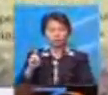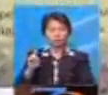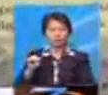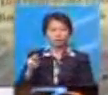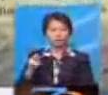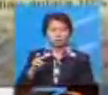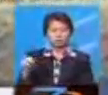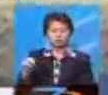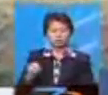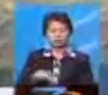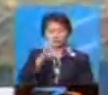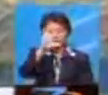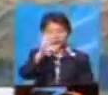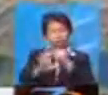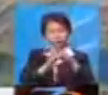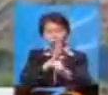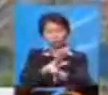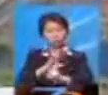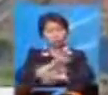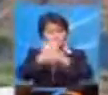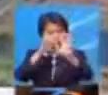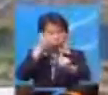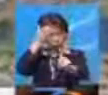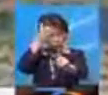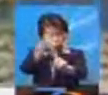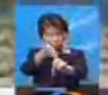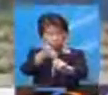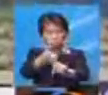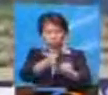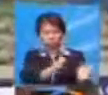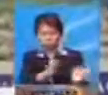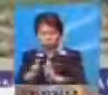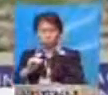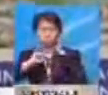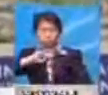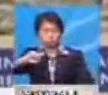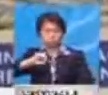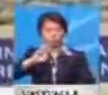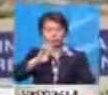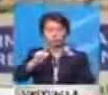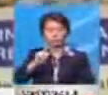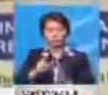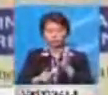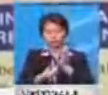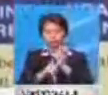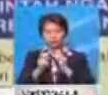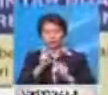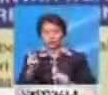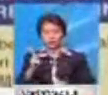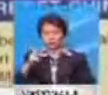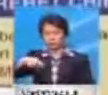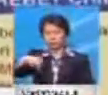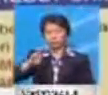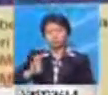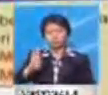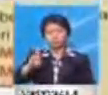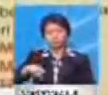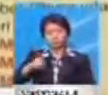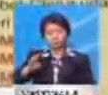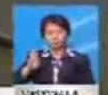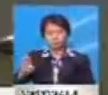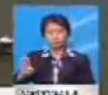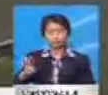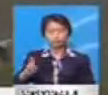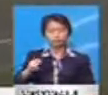Manifesto perancangan 5 tahun itu jelas menunjukkan arah tuju perjuangan BN. Menurut Naib Presiden Kanan PBB, Dato' Amar Douglas Ugak